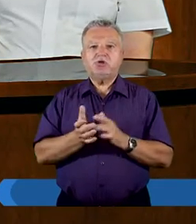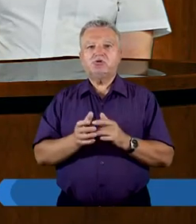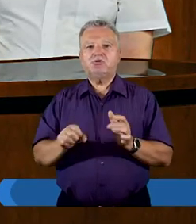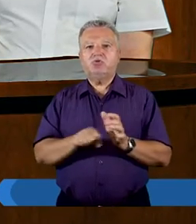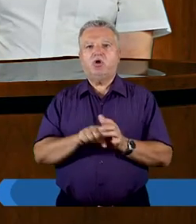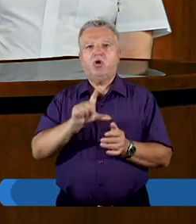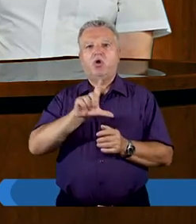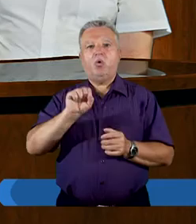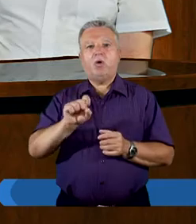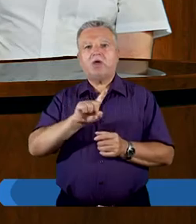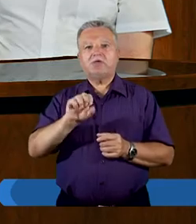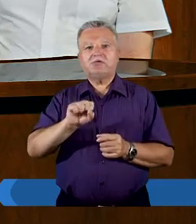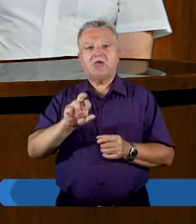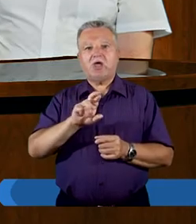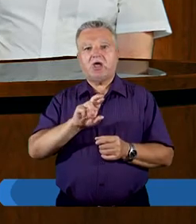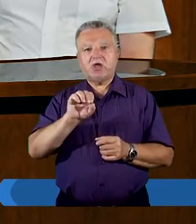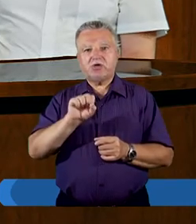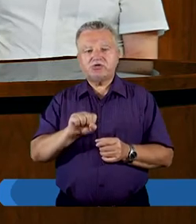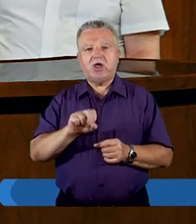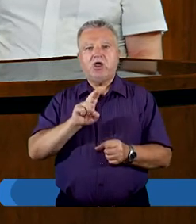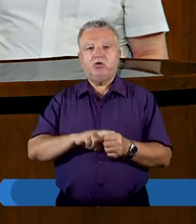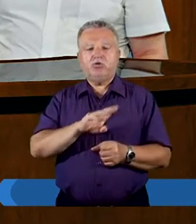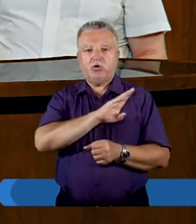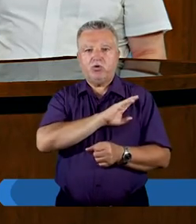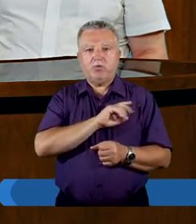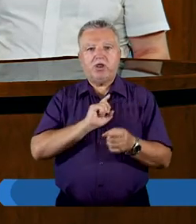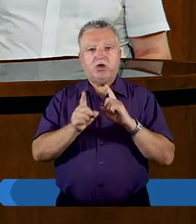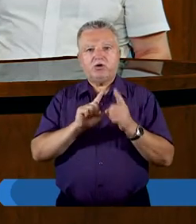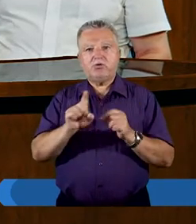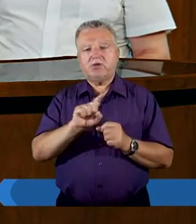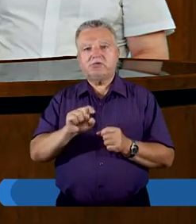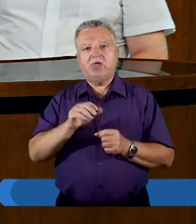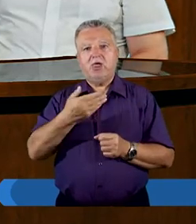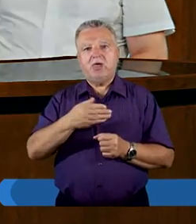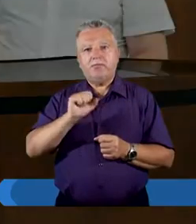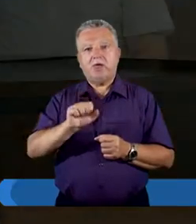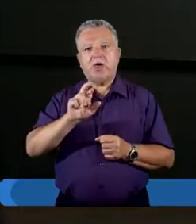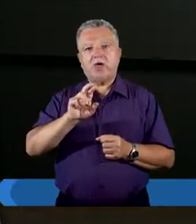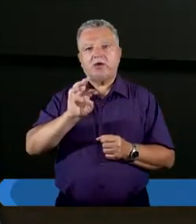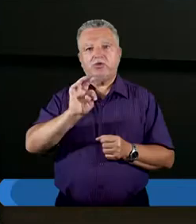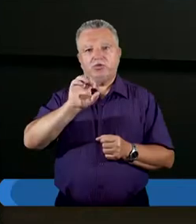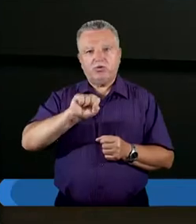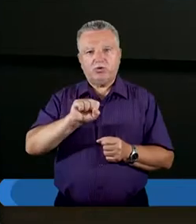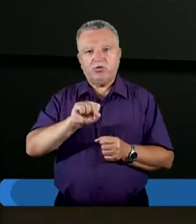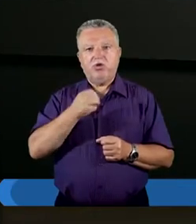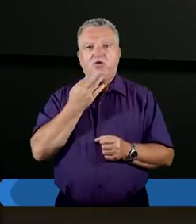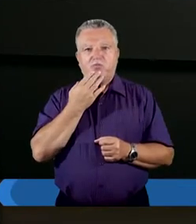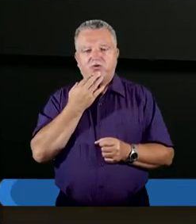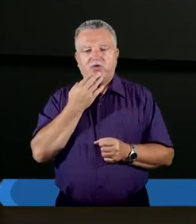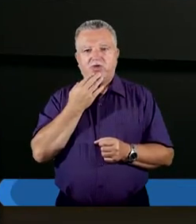czy właściwie Łazarza już nie ma, bo umarł, ale rozmawia z Martą i obiecuje jej: zmartwychwstanie twój